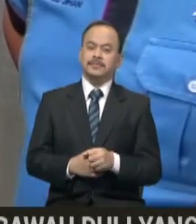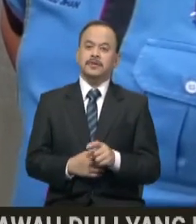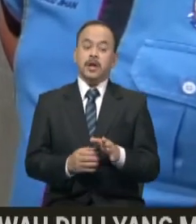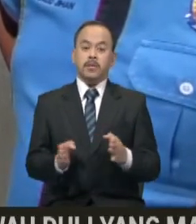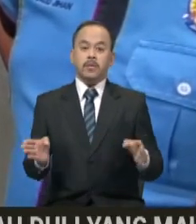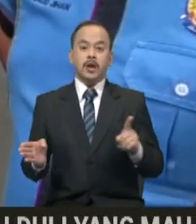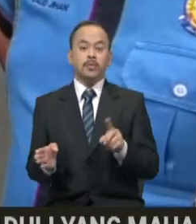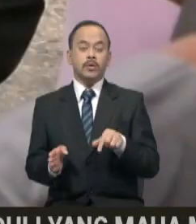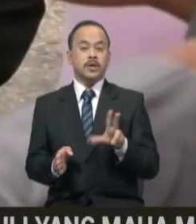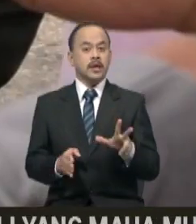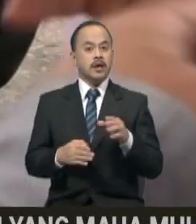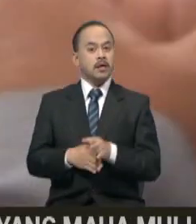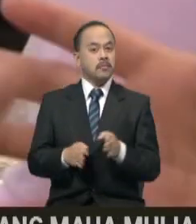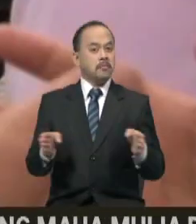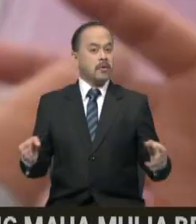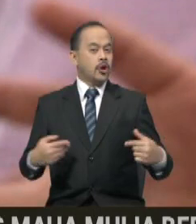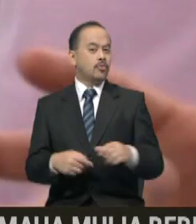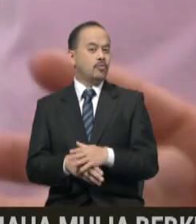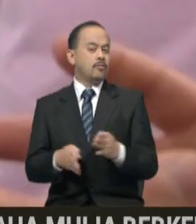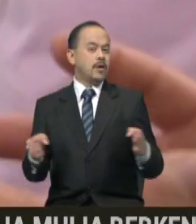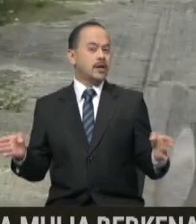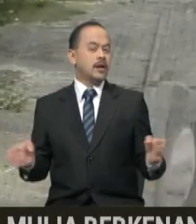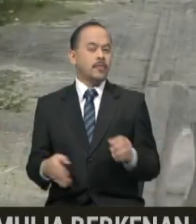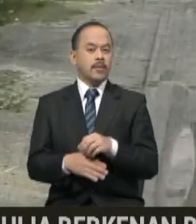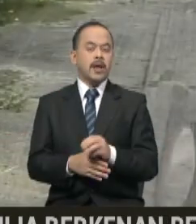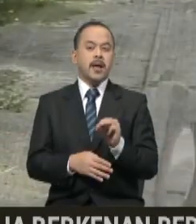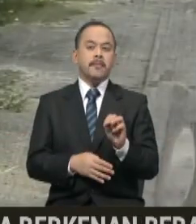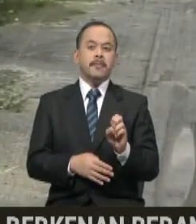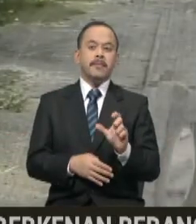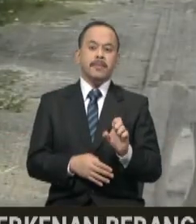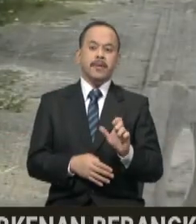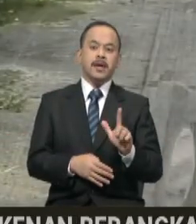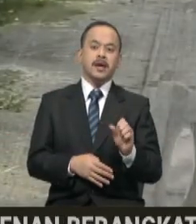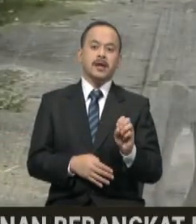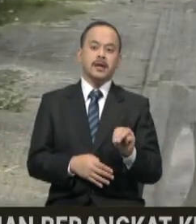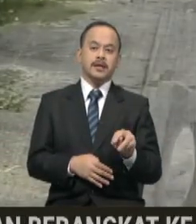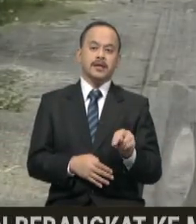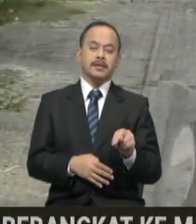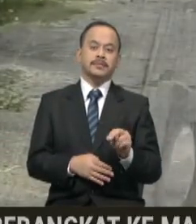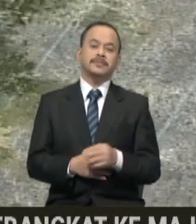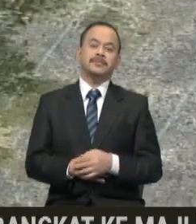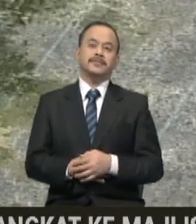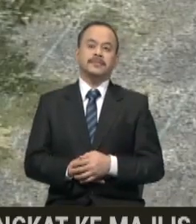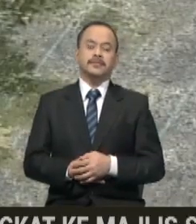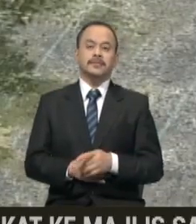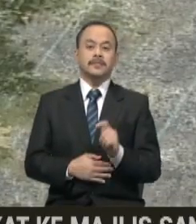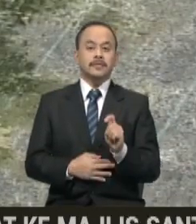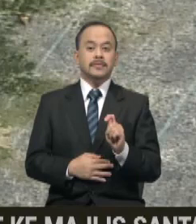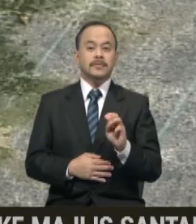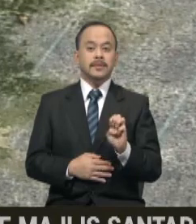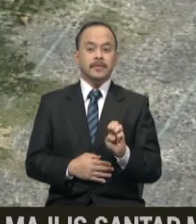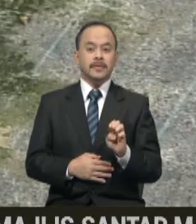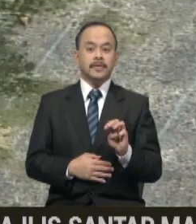1.3 hektar, syarikat ini mengusahakan penanaman buah melon. You know, ya kalau